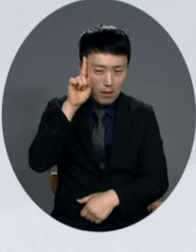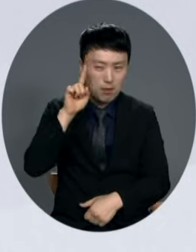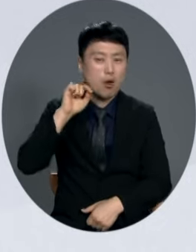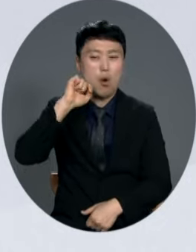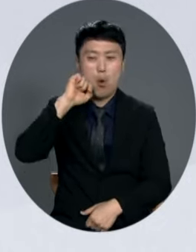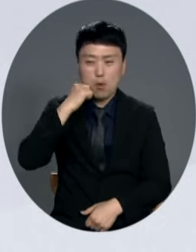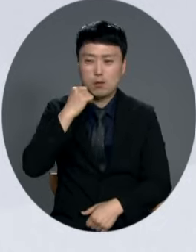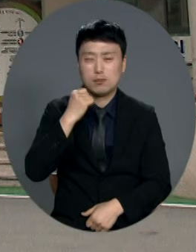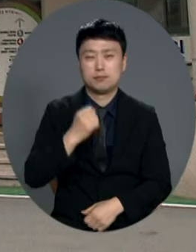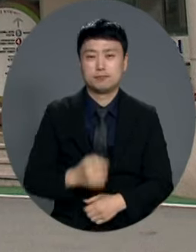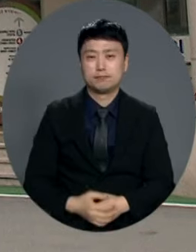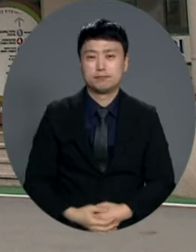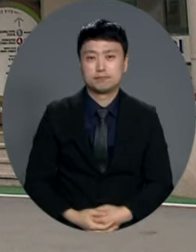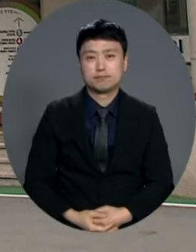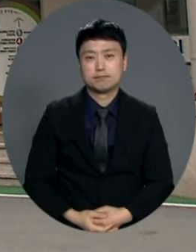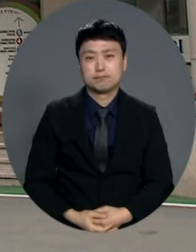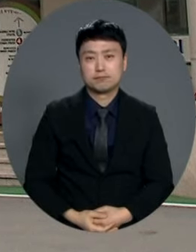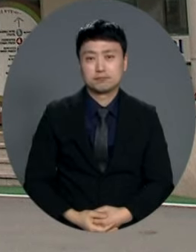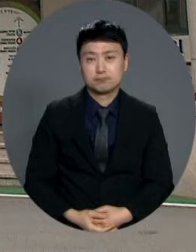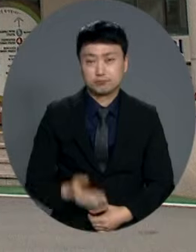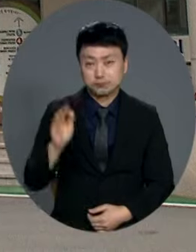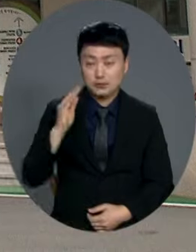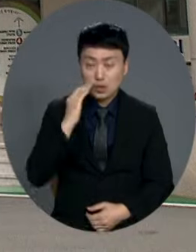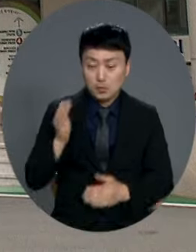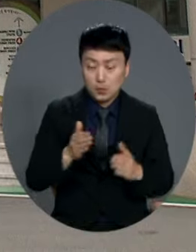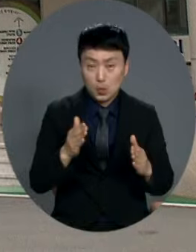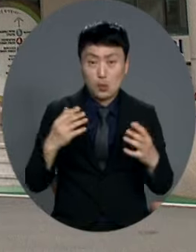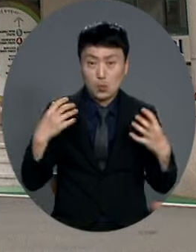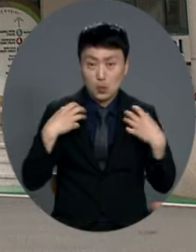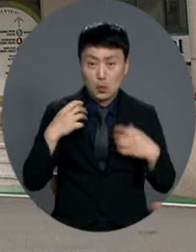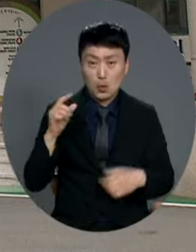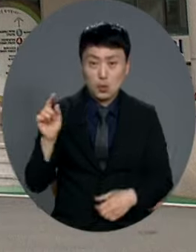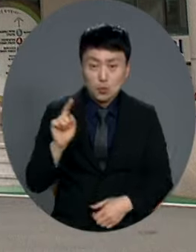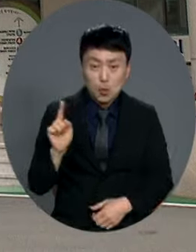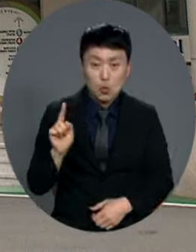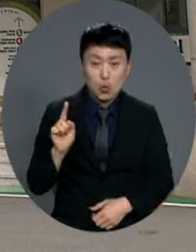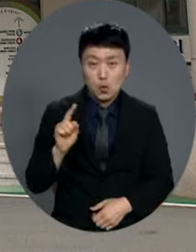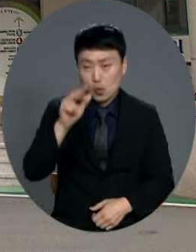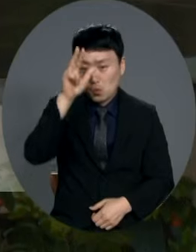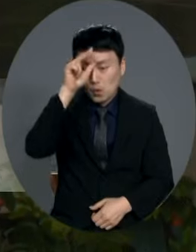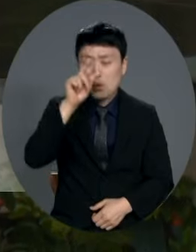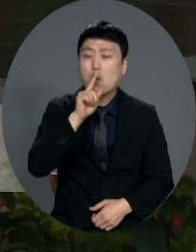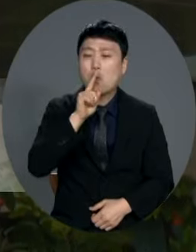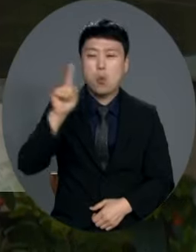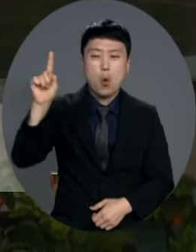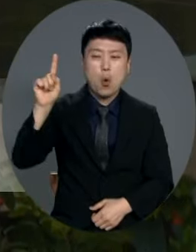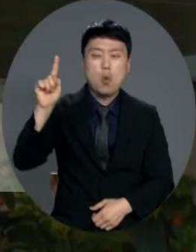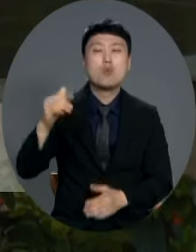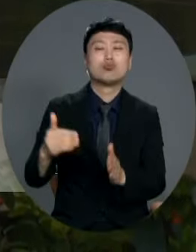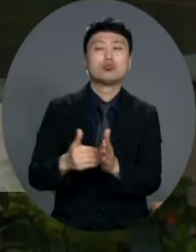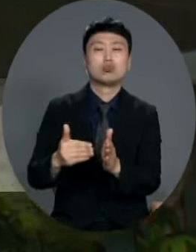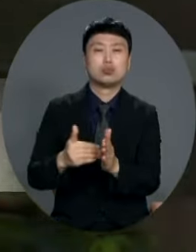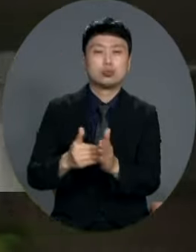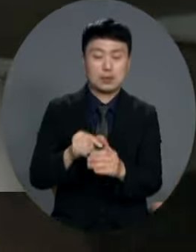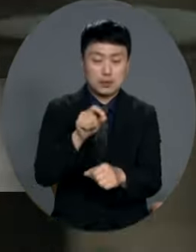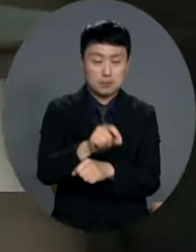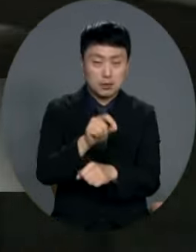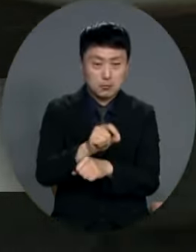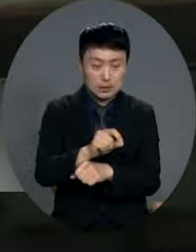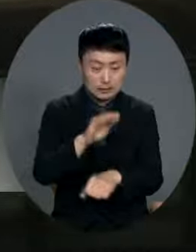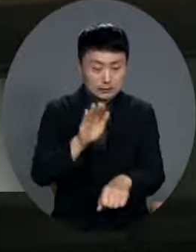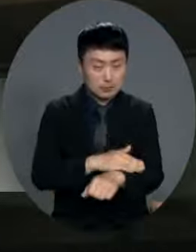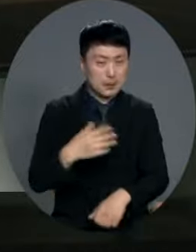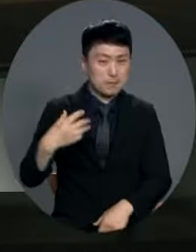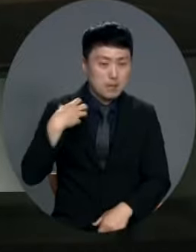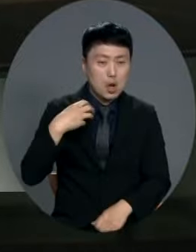없지 않겠습니까 하지만 청도군은 지금까지 경찰에 수사만 의뢰했을뿐 행정 책임을지는